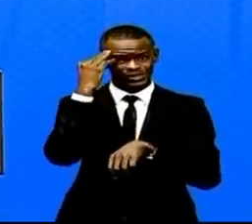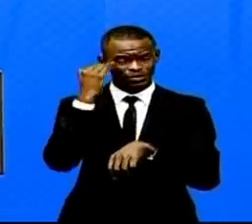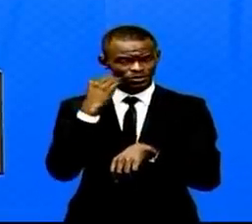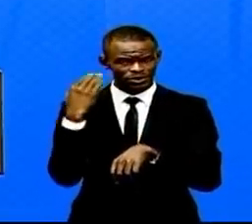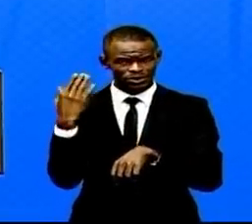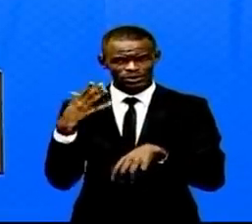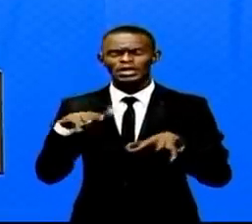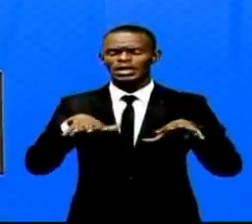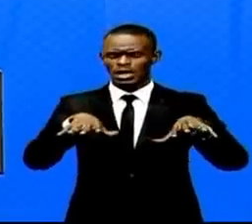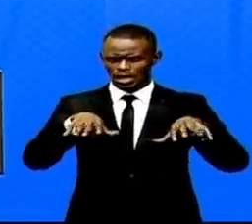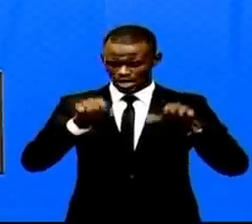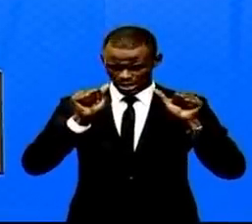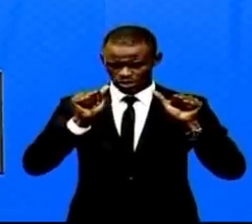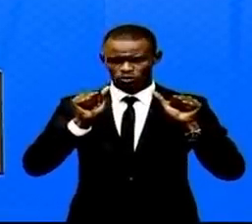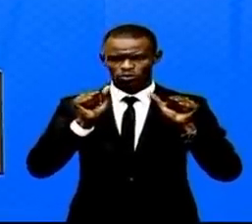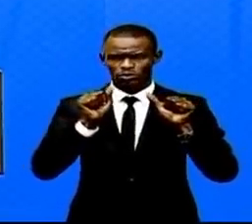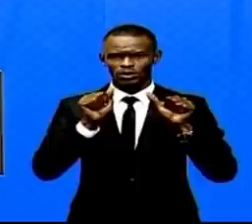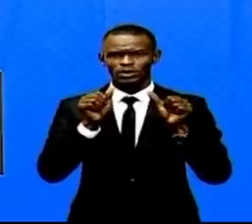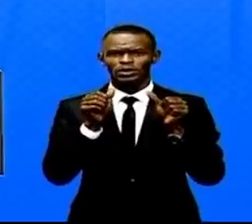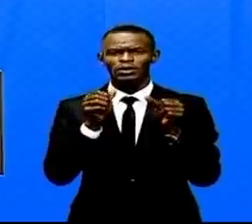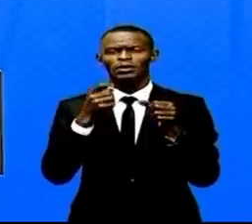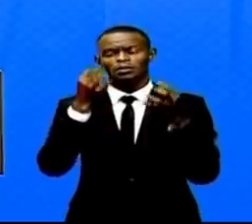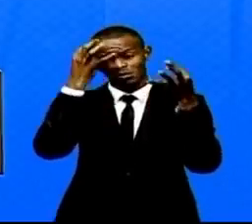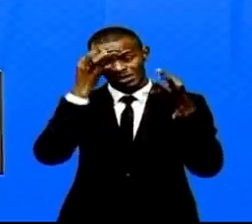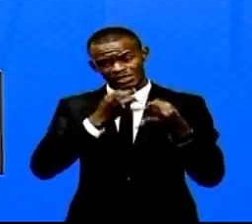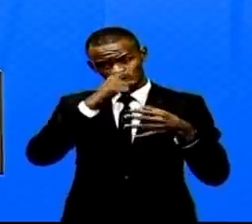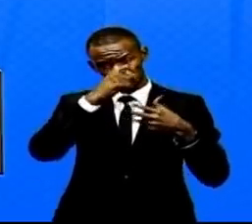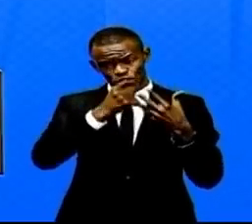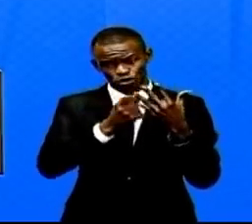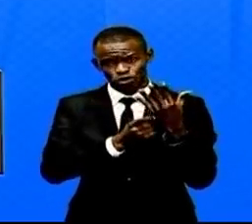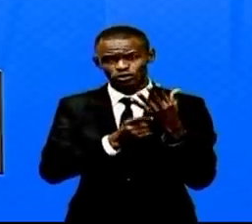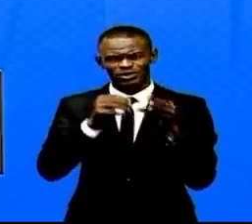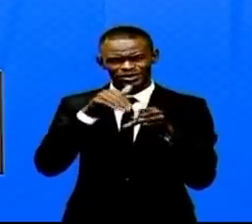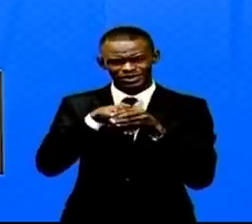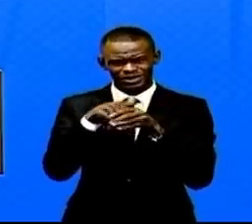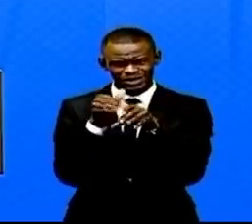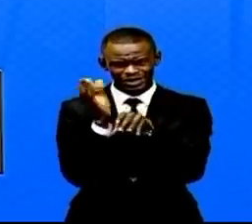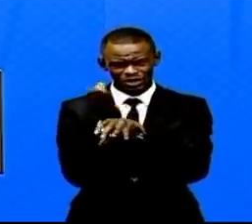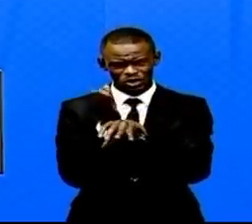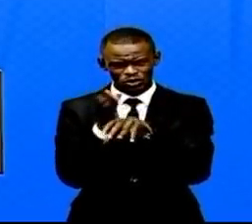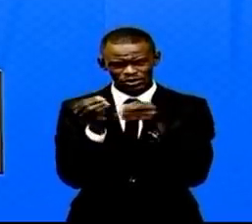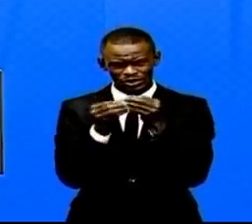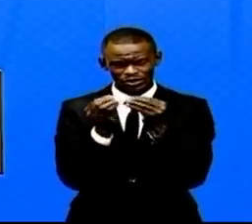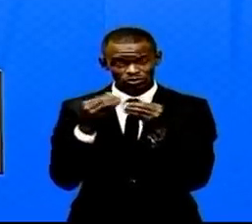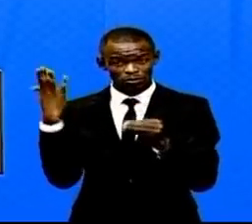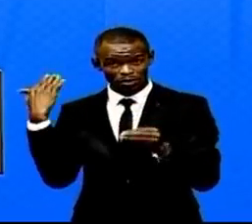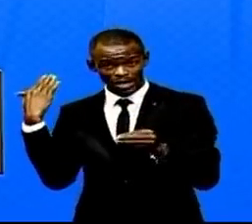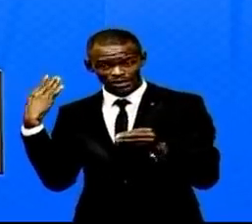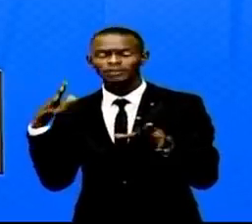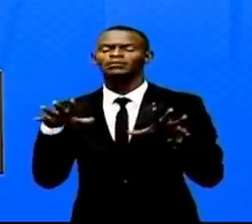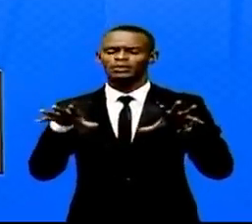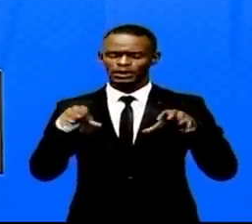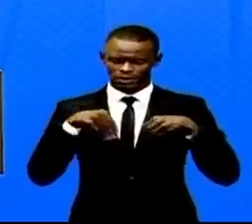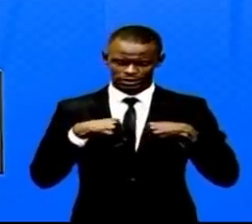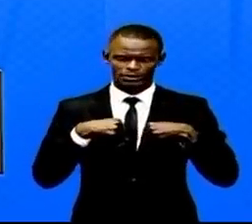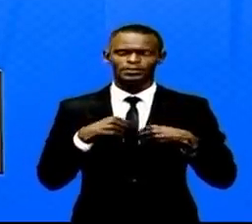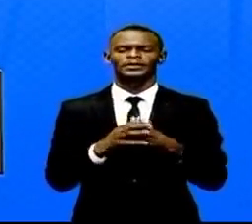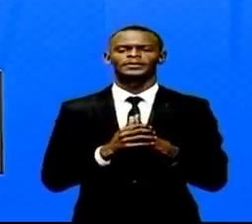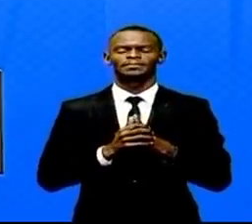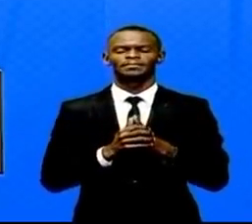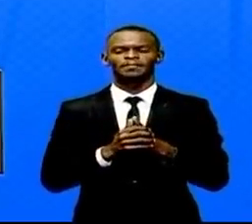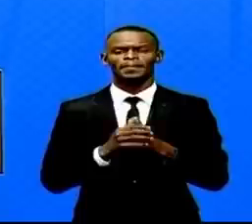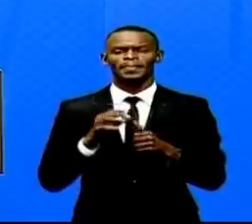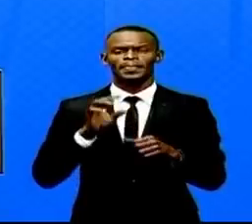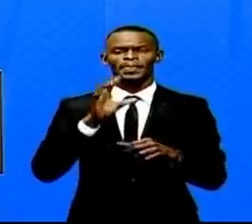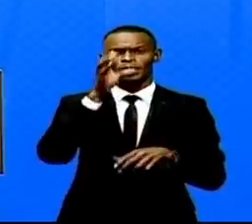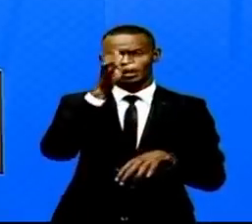de la 54e réunion tenue le 20 mai 2022. Au chapitre 4, relatif à